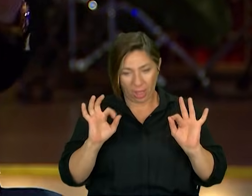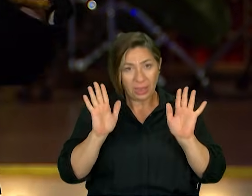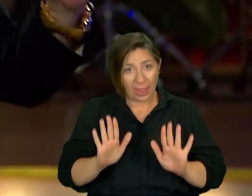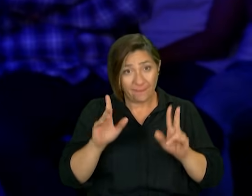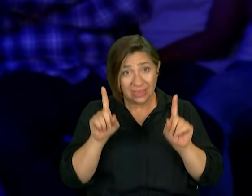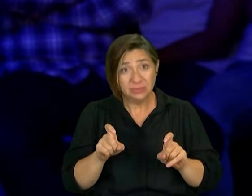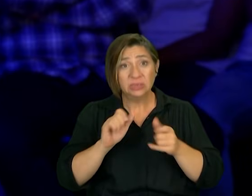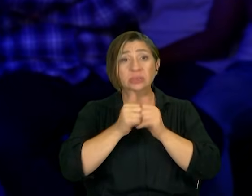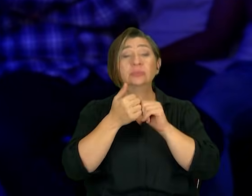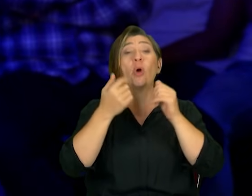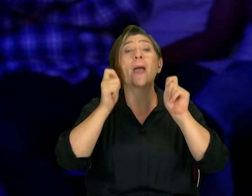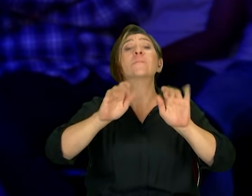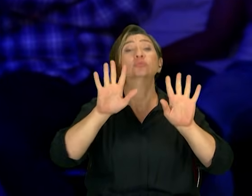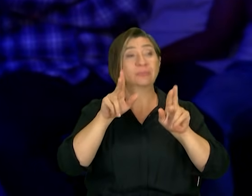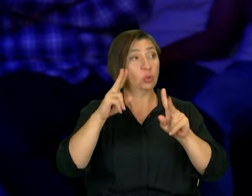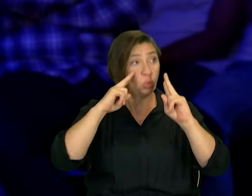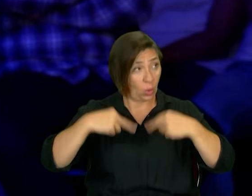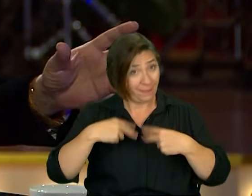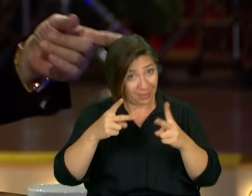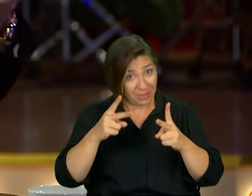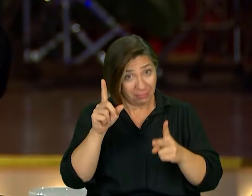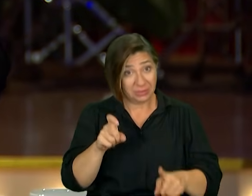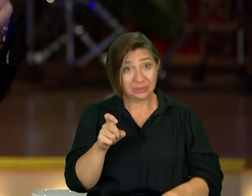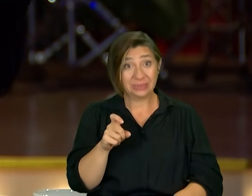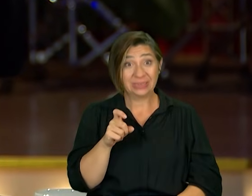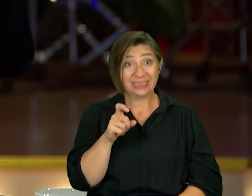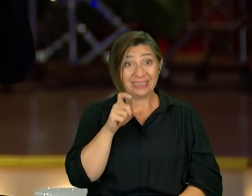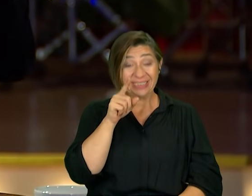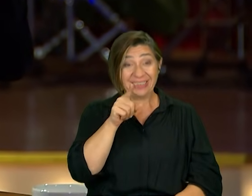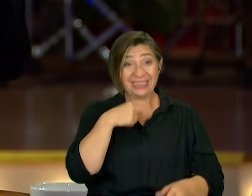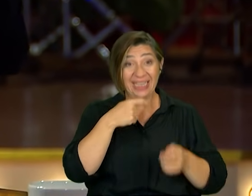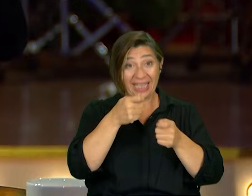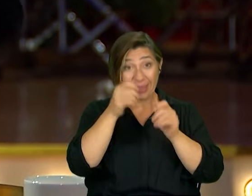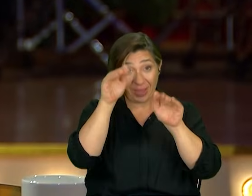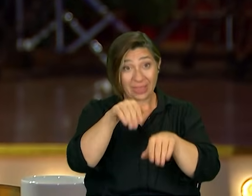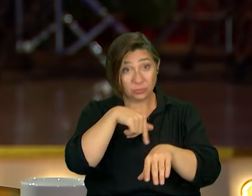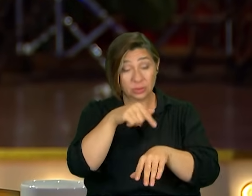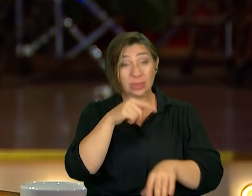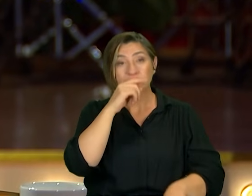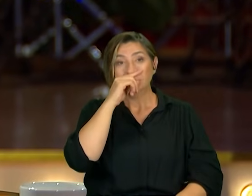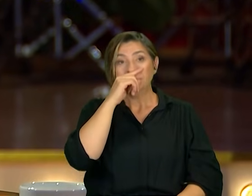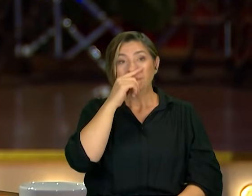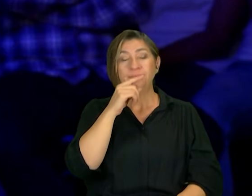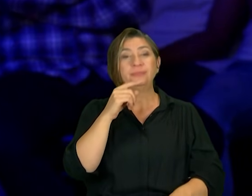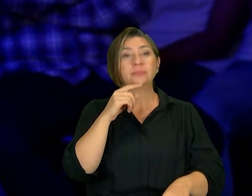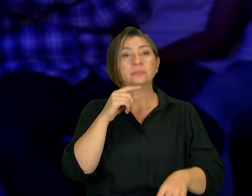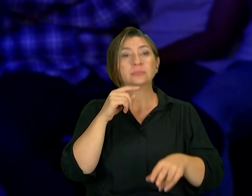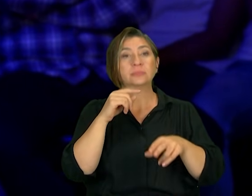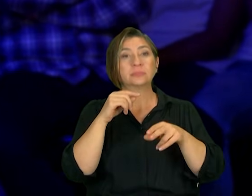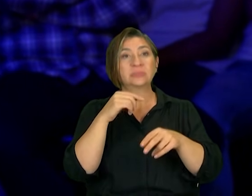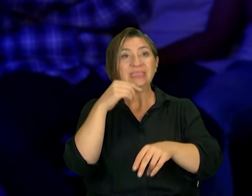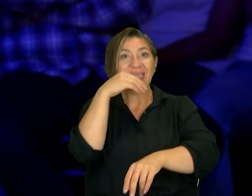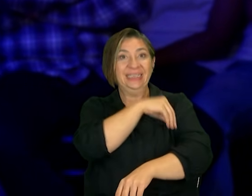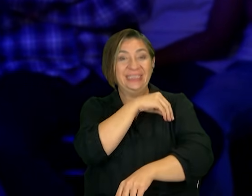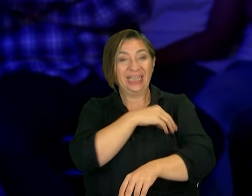edebilir, spor yapmıyormuş gibi görünebilir miyim? Yani şöyle size derse geldiğim tabii sürece. Tabii ki yani şöyle kaslarınız içten